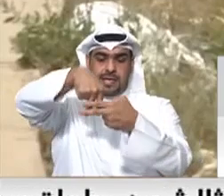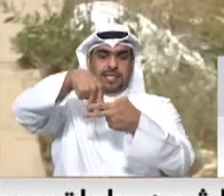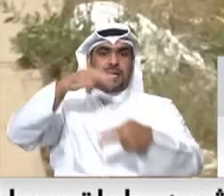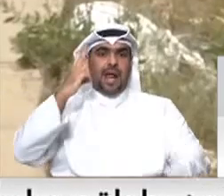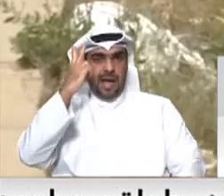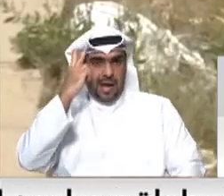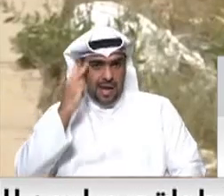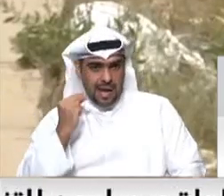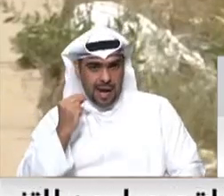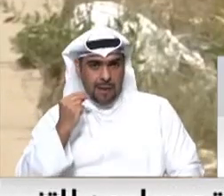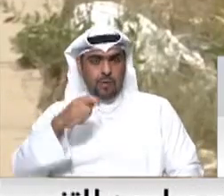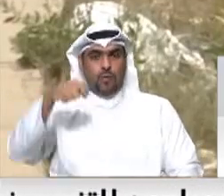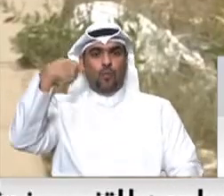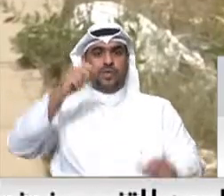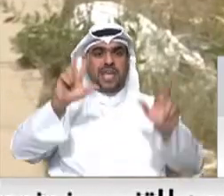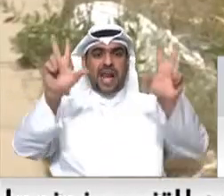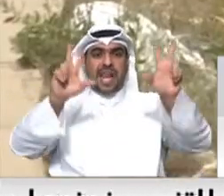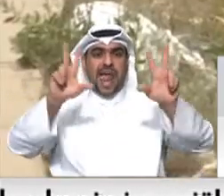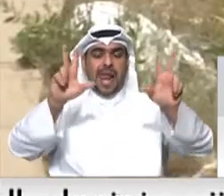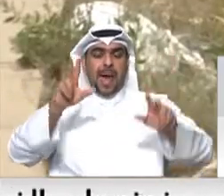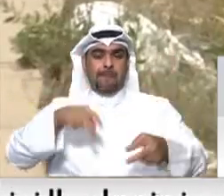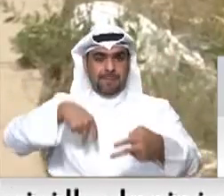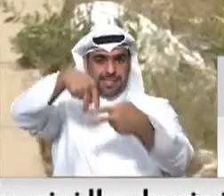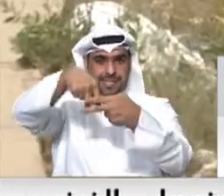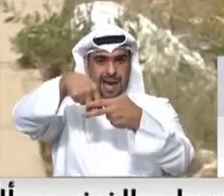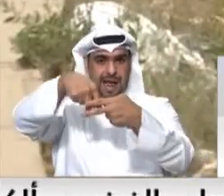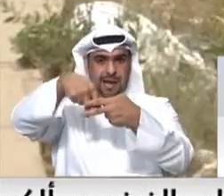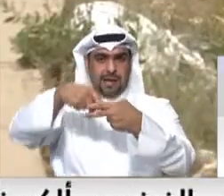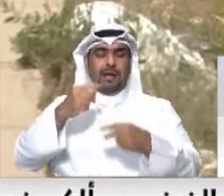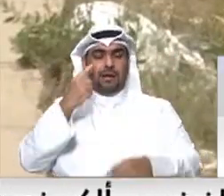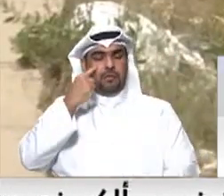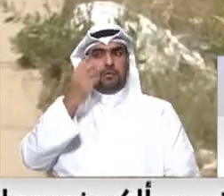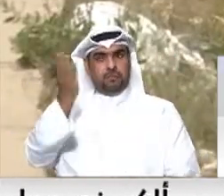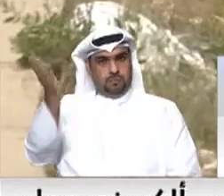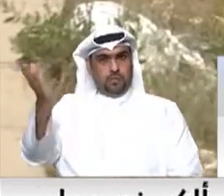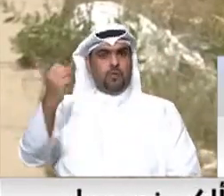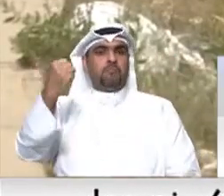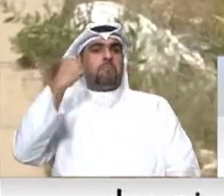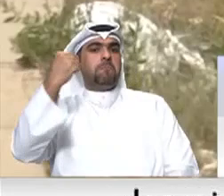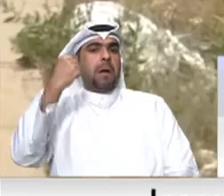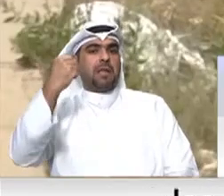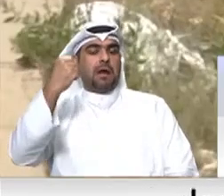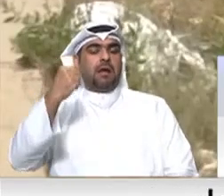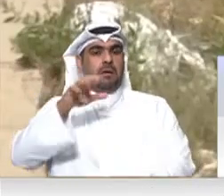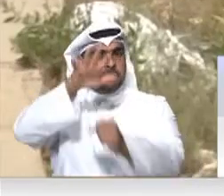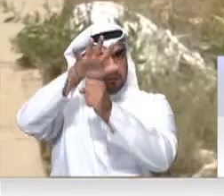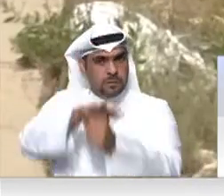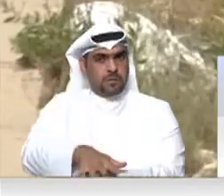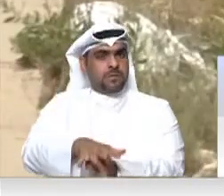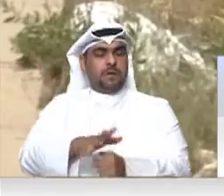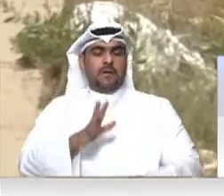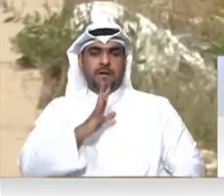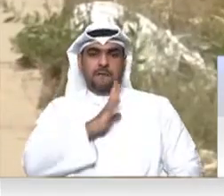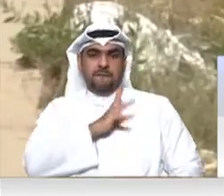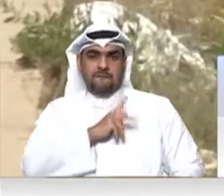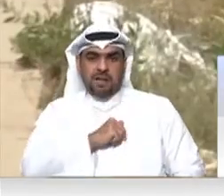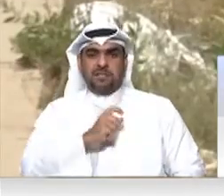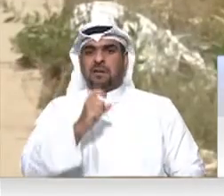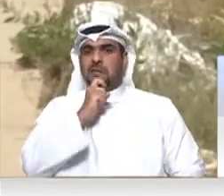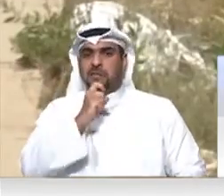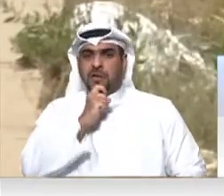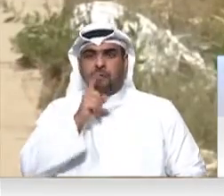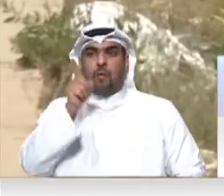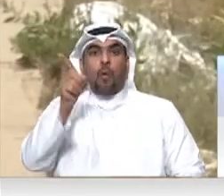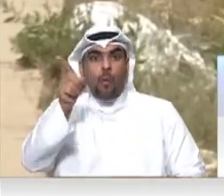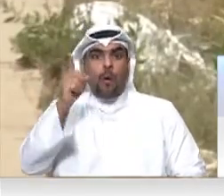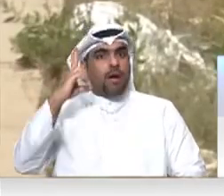الشبان والنشطاء الفلسطينيين، وكأنهم هم المطلوبون وكأنهم هم من يقومون بكل هذه العمليات، وبالتالي هي تريد أن